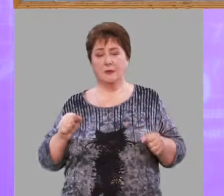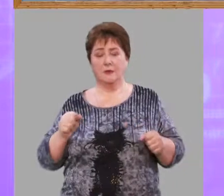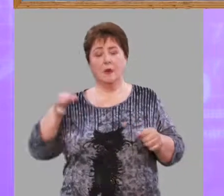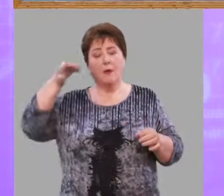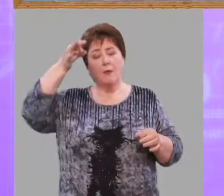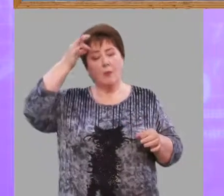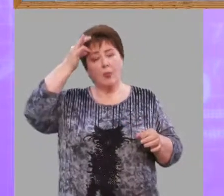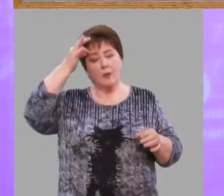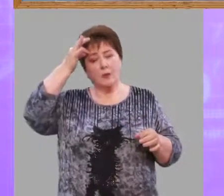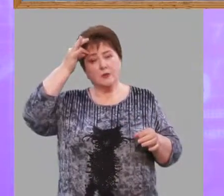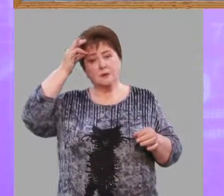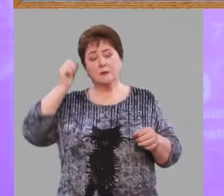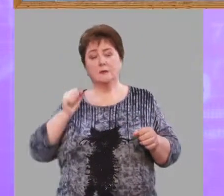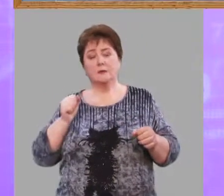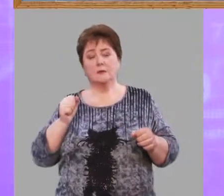Подумайте,